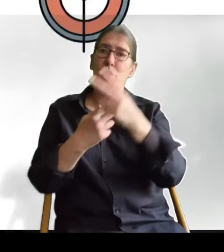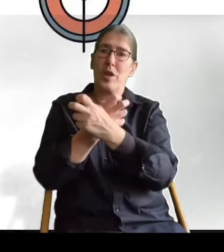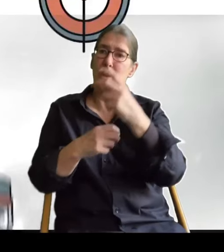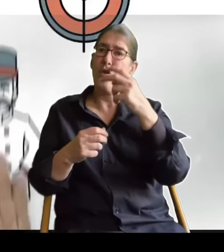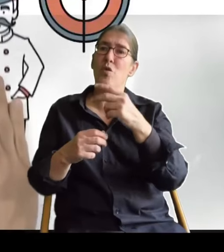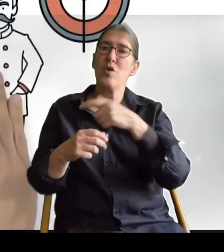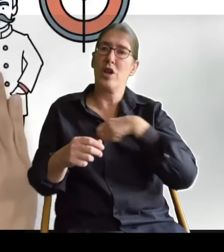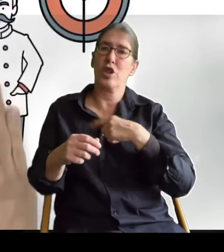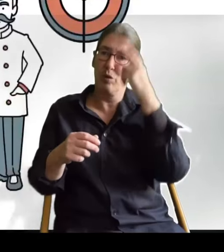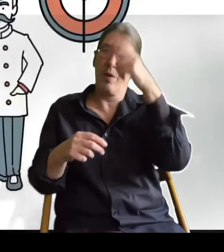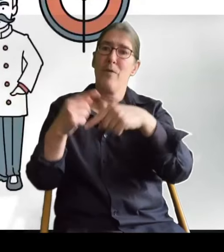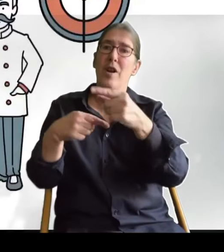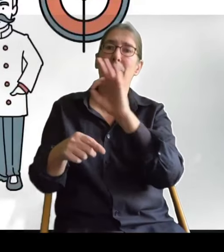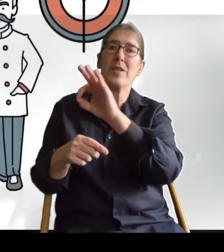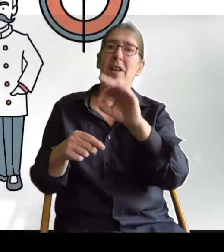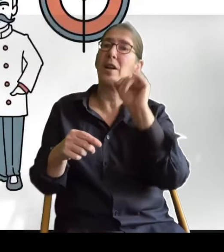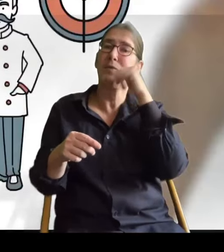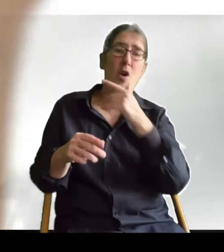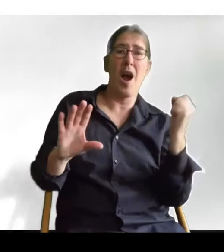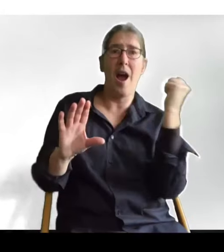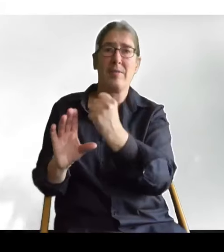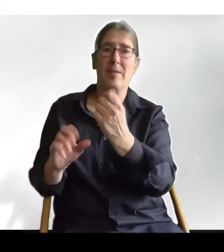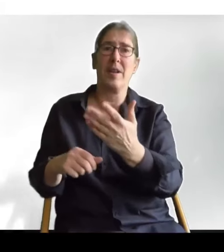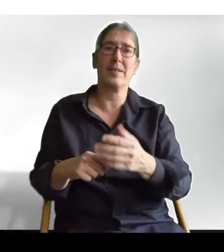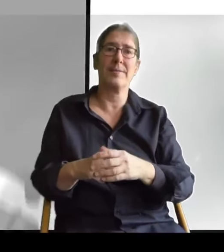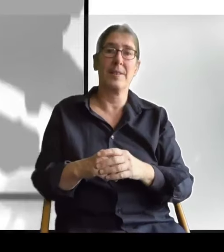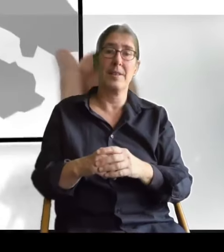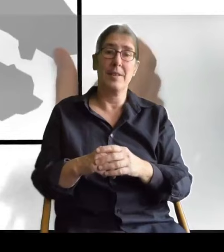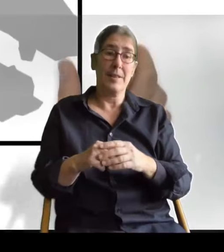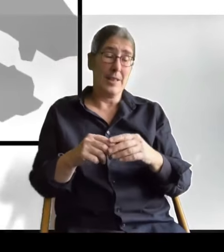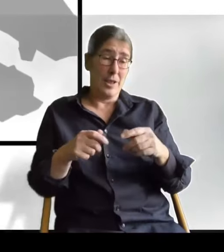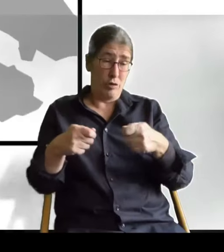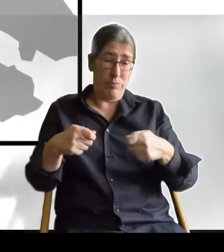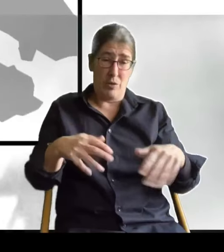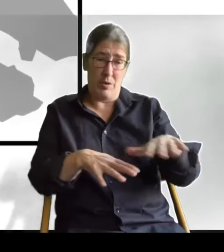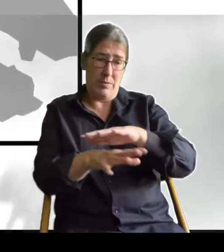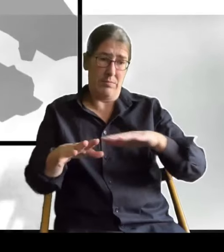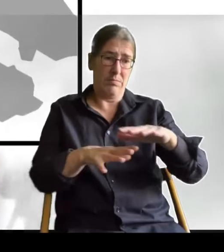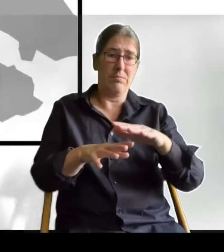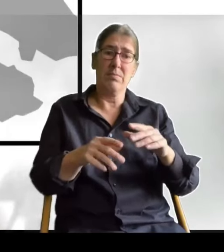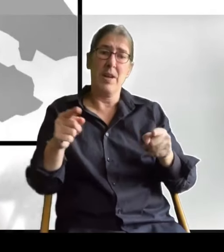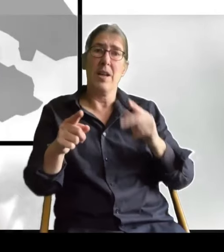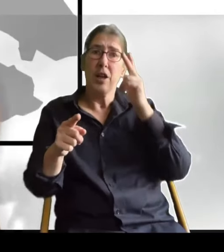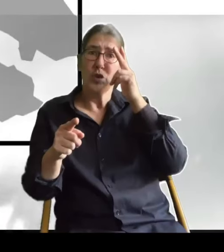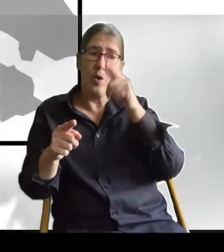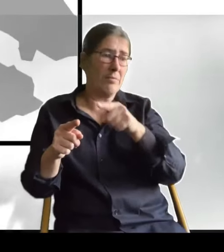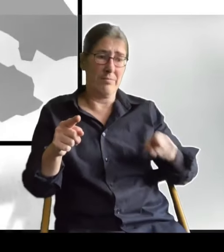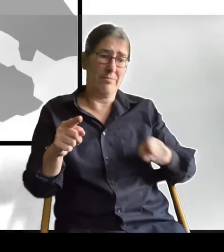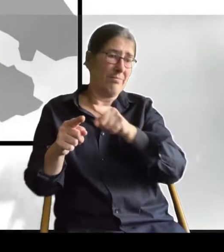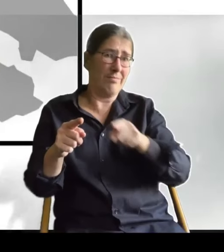ungarische thronfolger franz ferdinand und seine frau die ohnehin schon angespannte situation zwischen den beiden